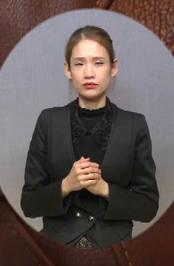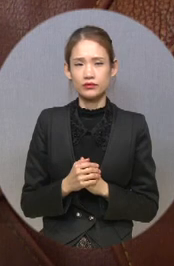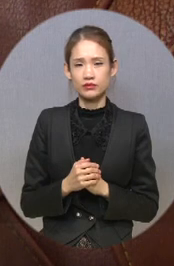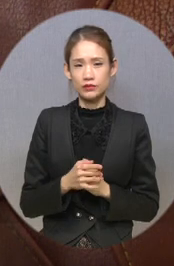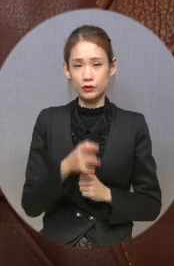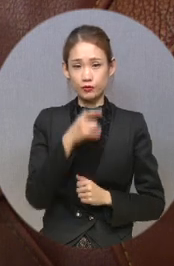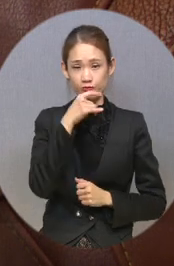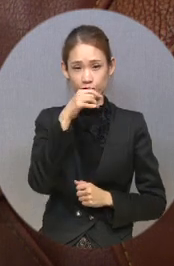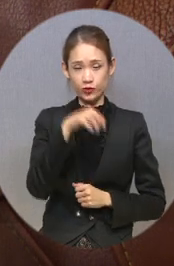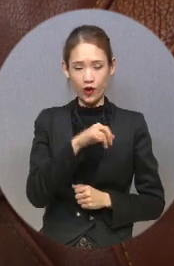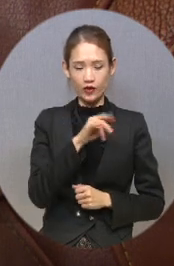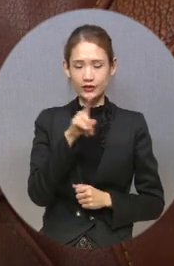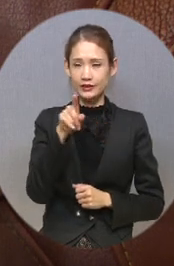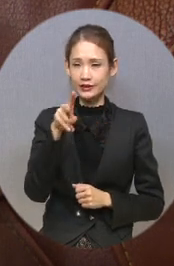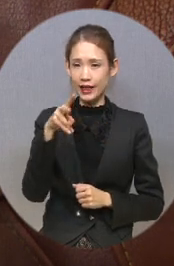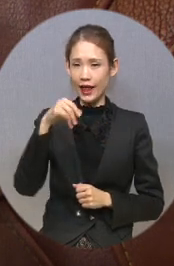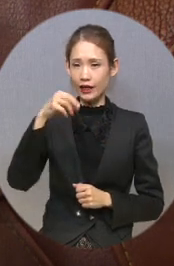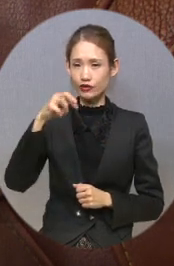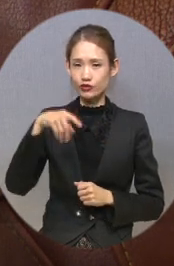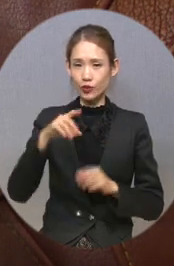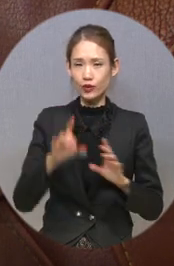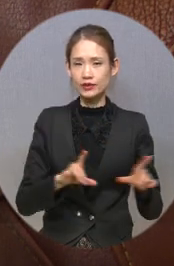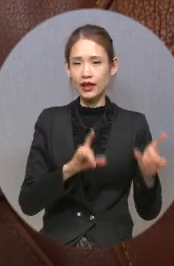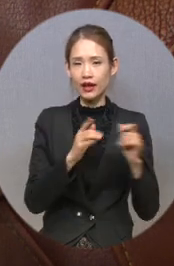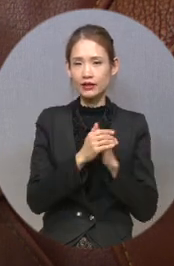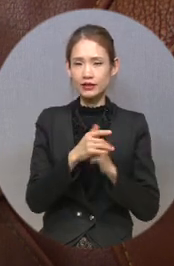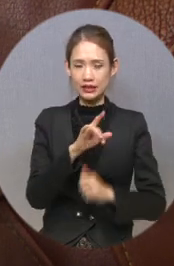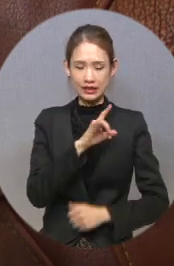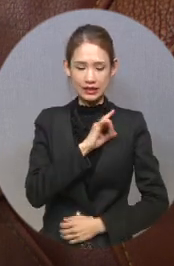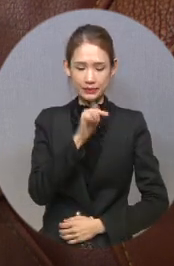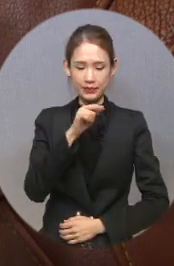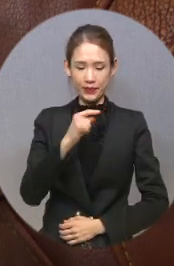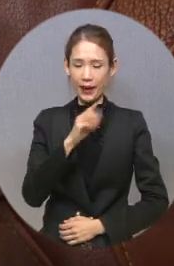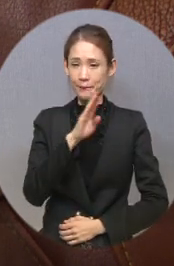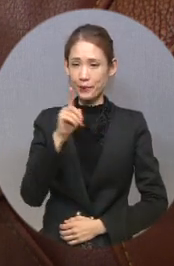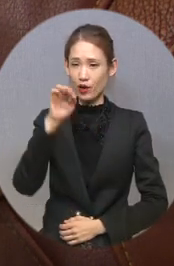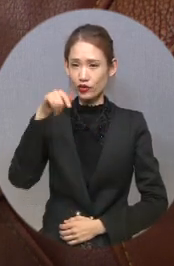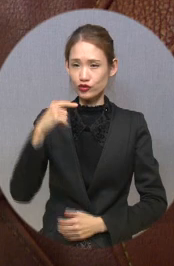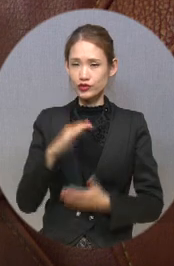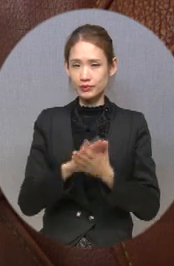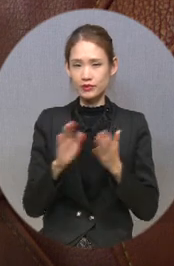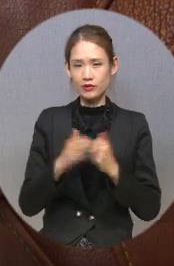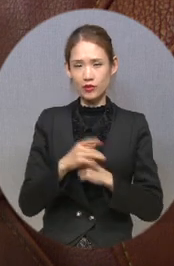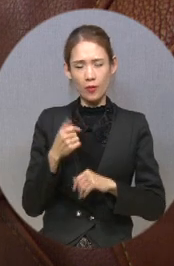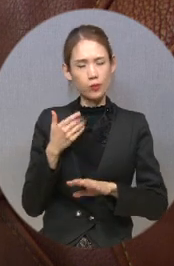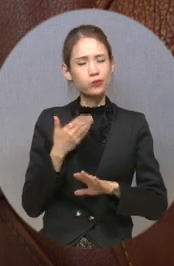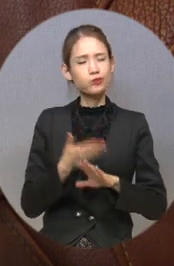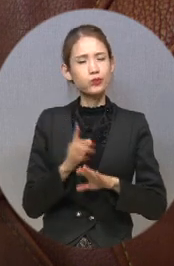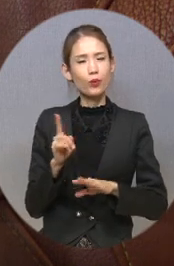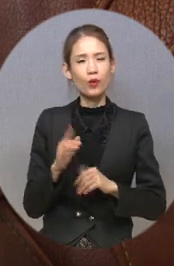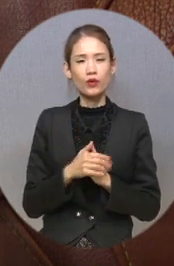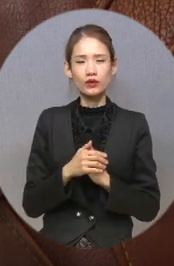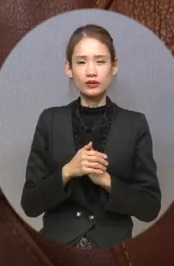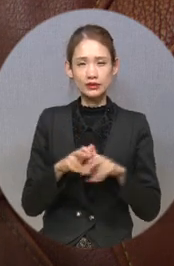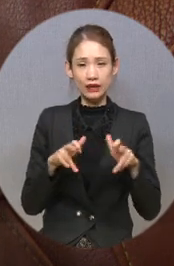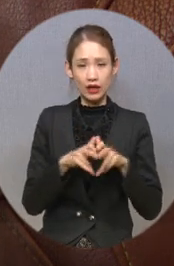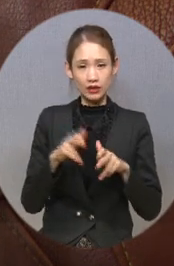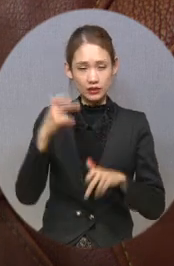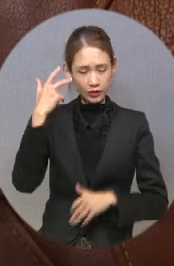수원 세류동에 사는 한병훈입니다. 저는 다름이 아니라 장애인